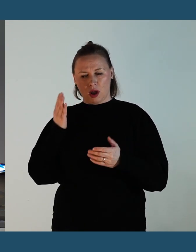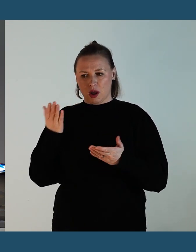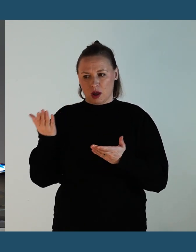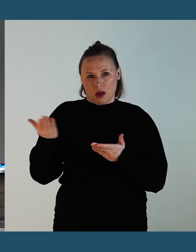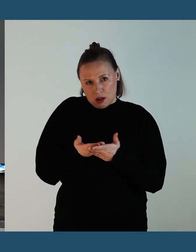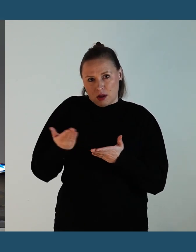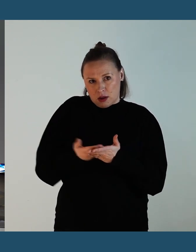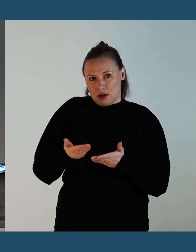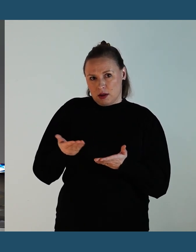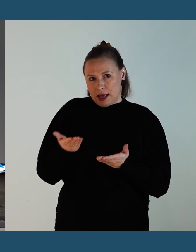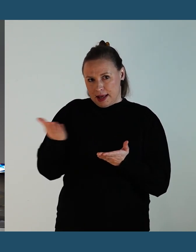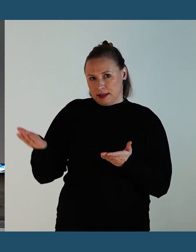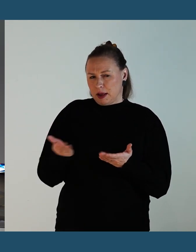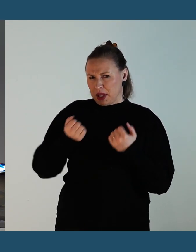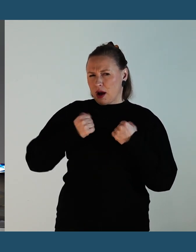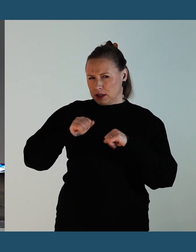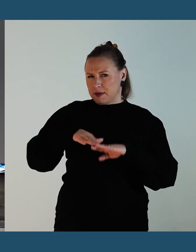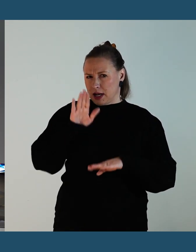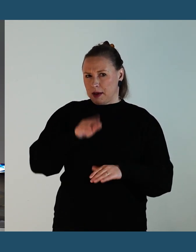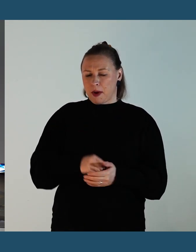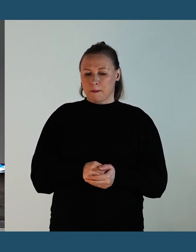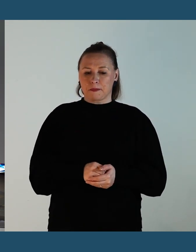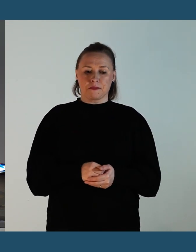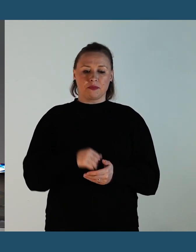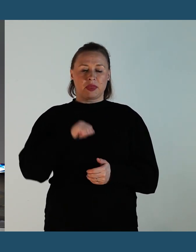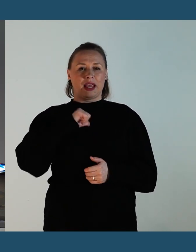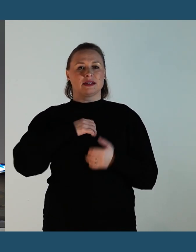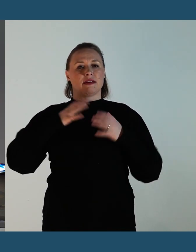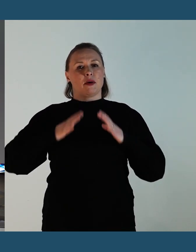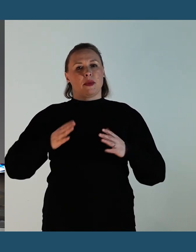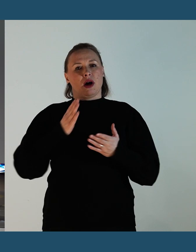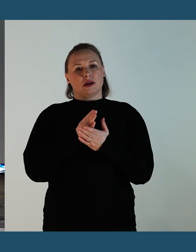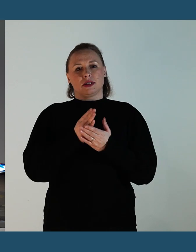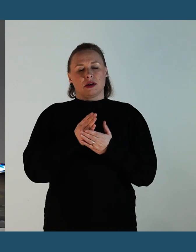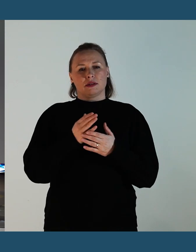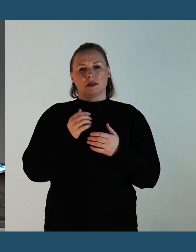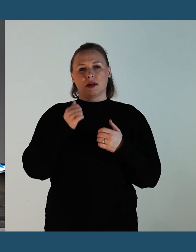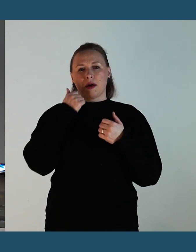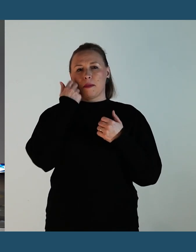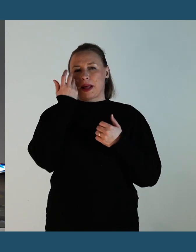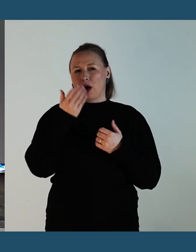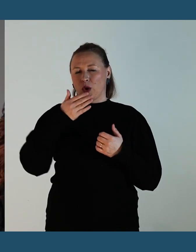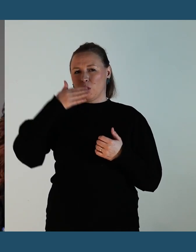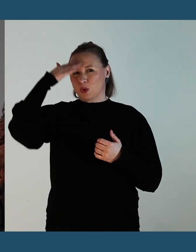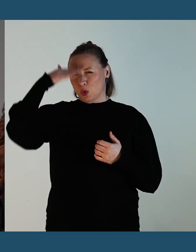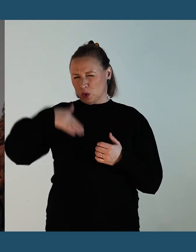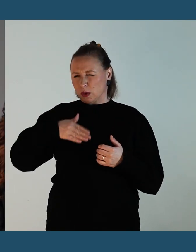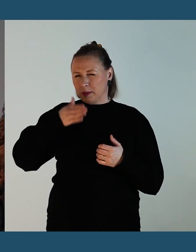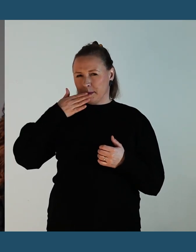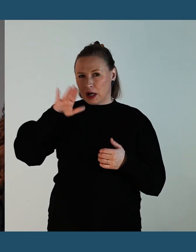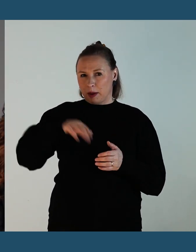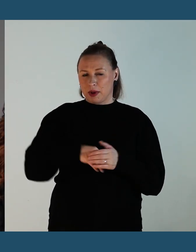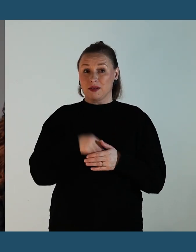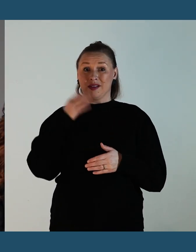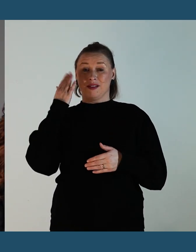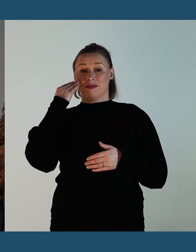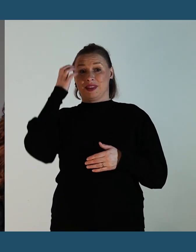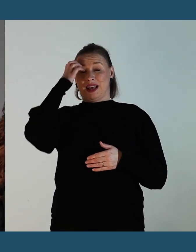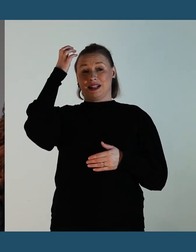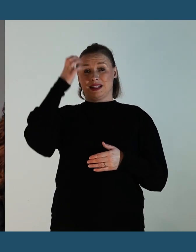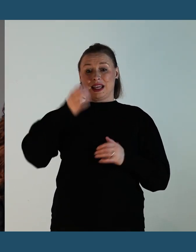kuin vammaisasiat tuli todella tutuksi sen kautta, kun Helsinki oli muuttamassa näitä niin kuin omaishoidon